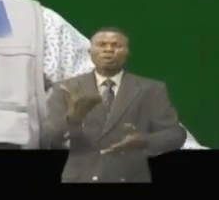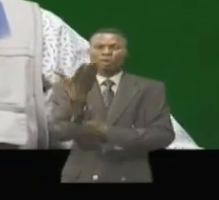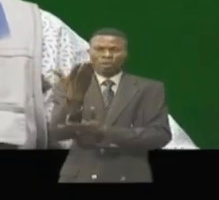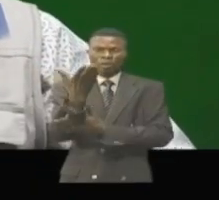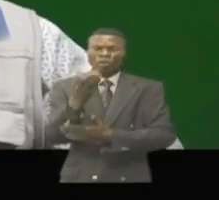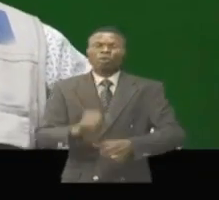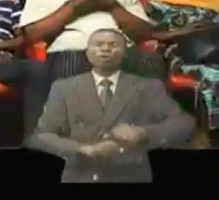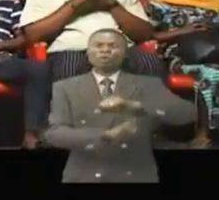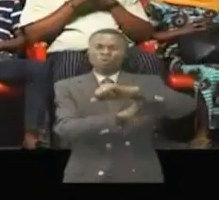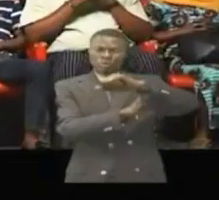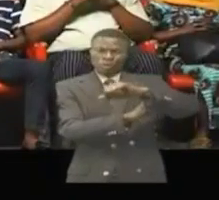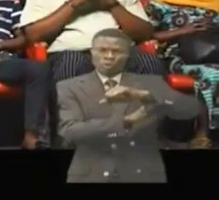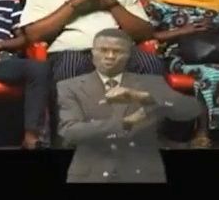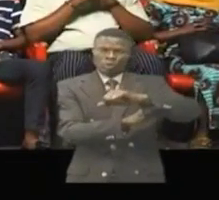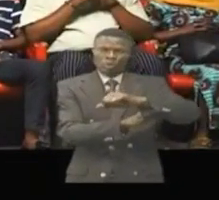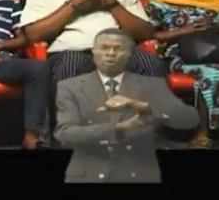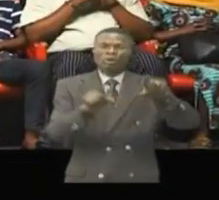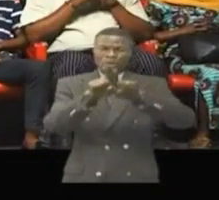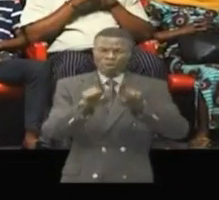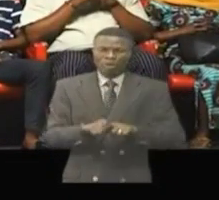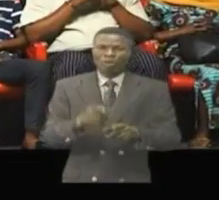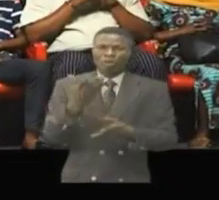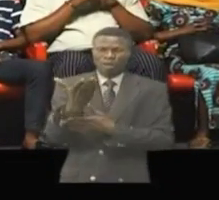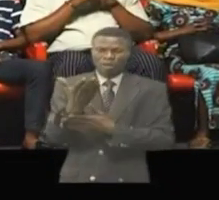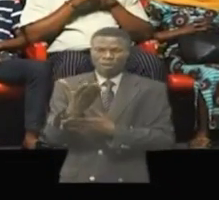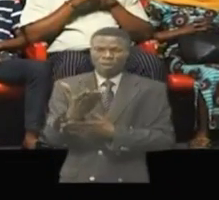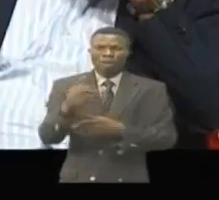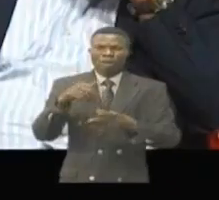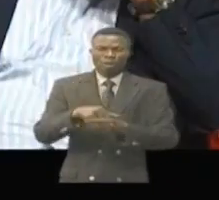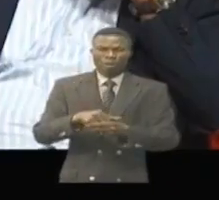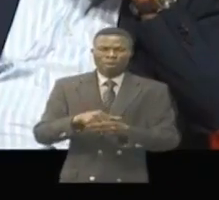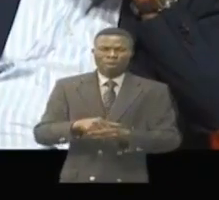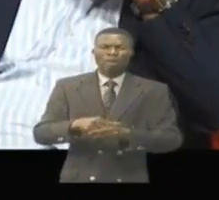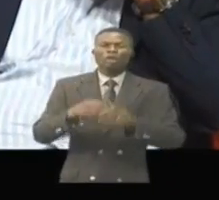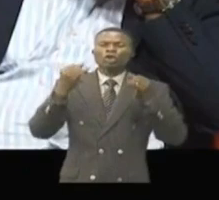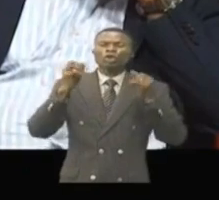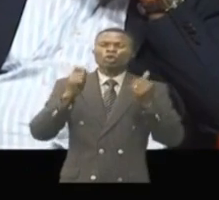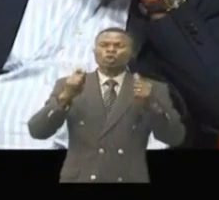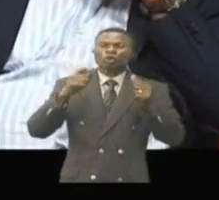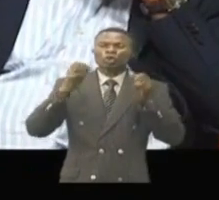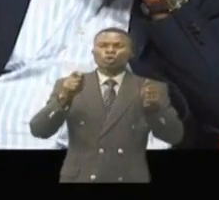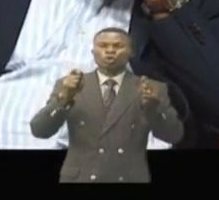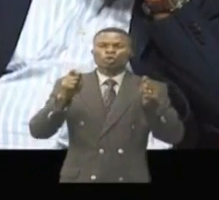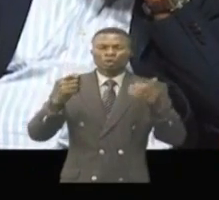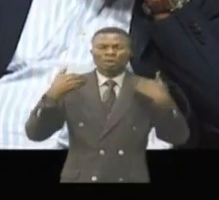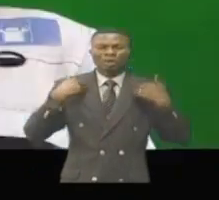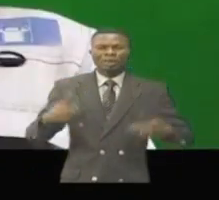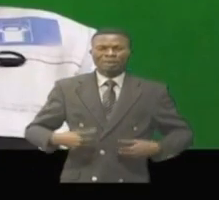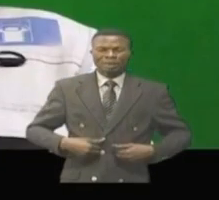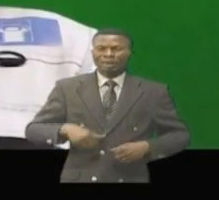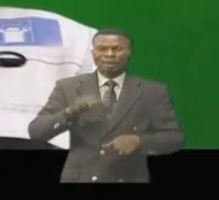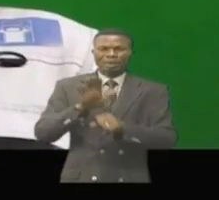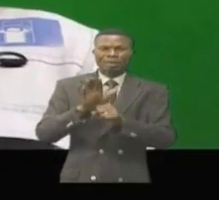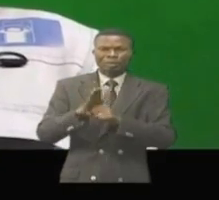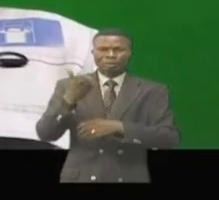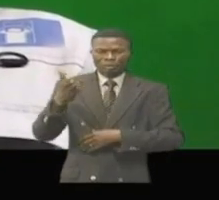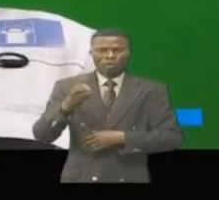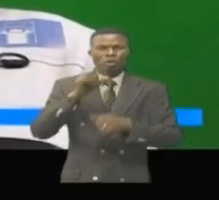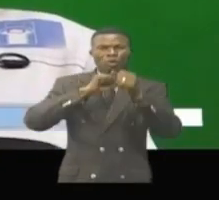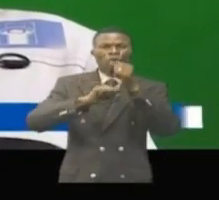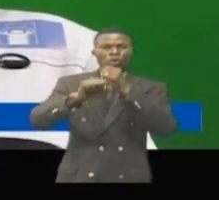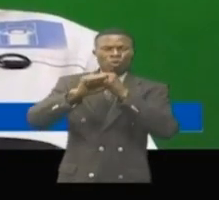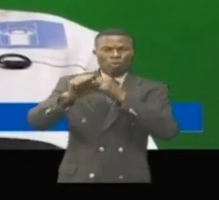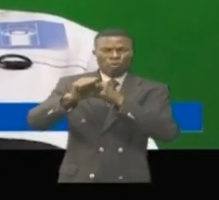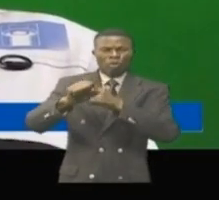son accompagnement et surtout à travers le magazine Santé Pluriel. Les campagnes sont dans toutes